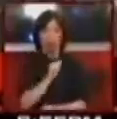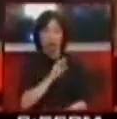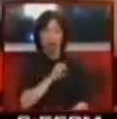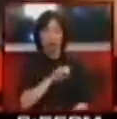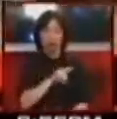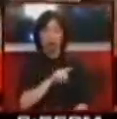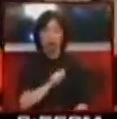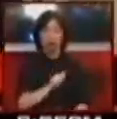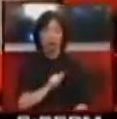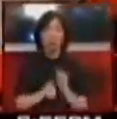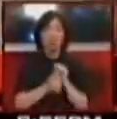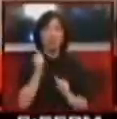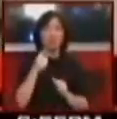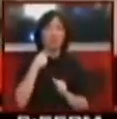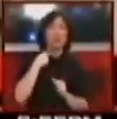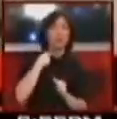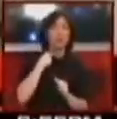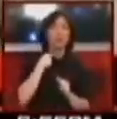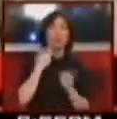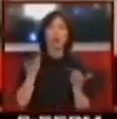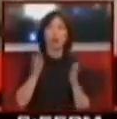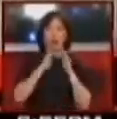namin stranded sa bubong ng kanilang mga bahay.